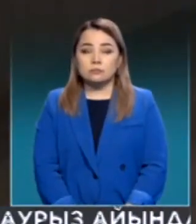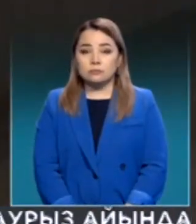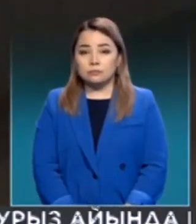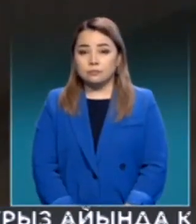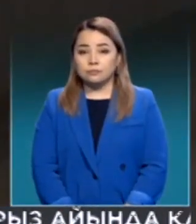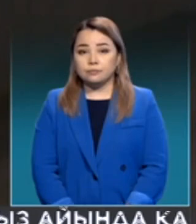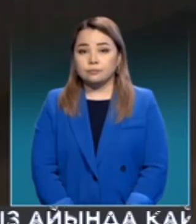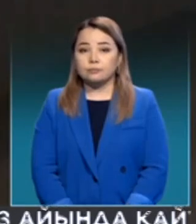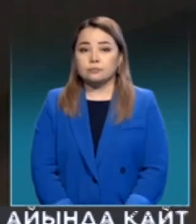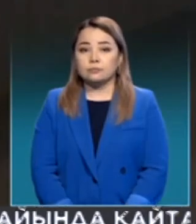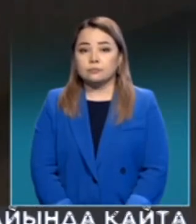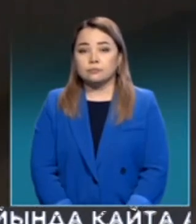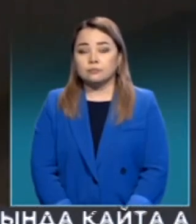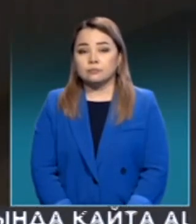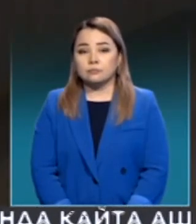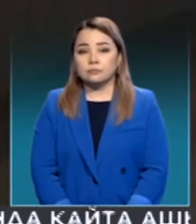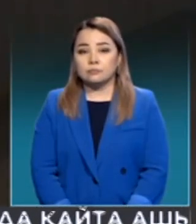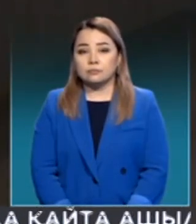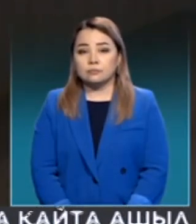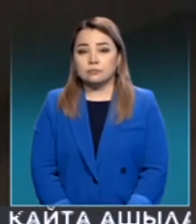получаем шквал критики